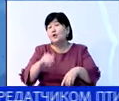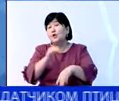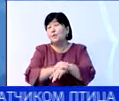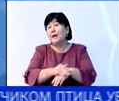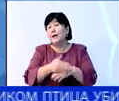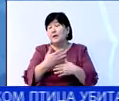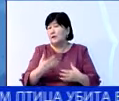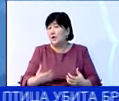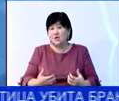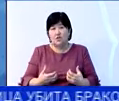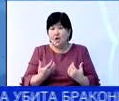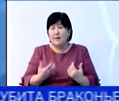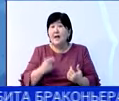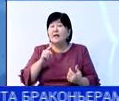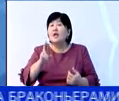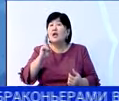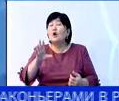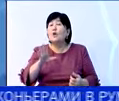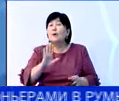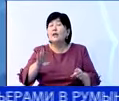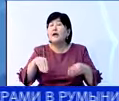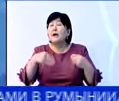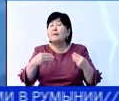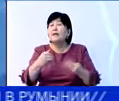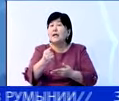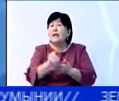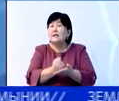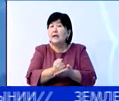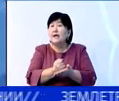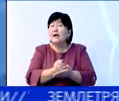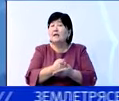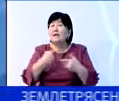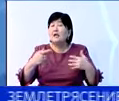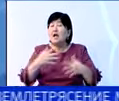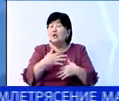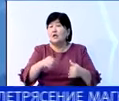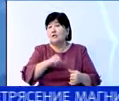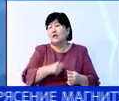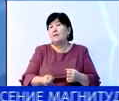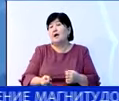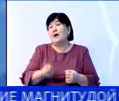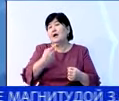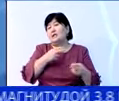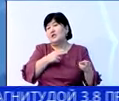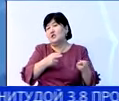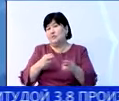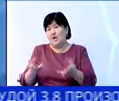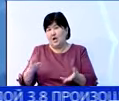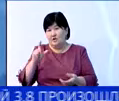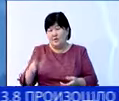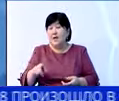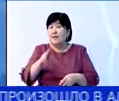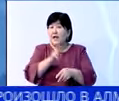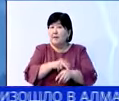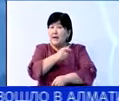менее шокирующий. Те, кому была вверена задача охранять редких животных, сами оказались браконьерами. В ходе совместного с